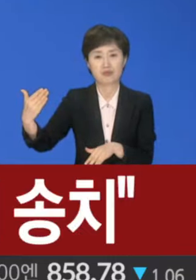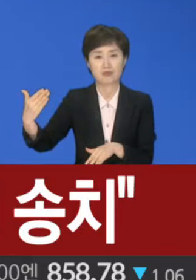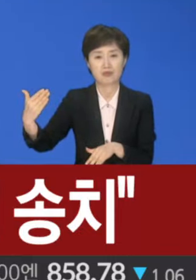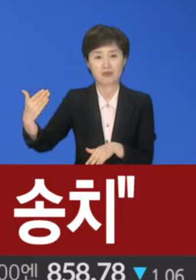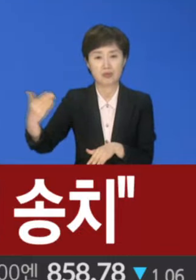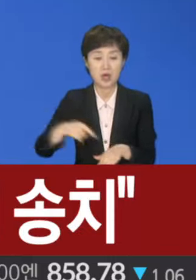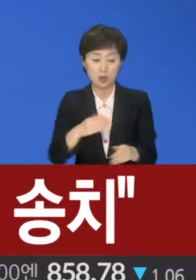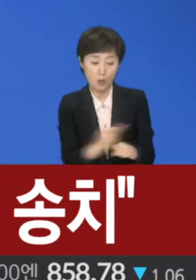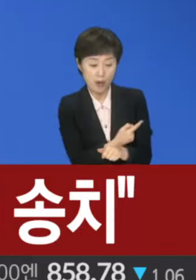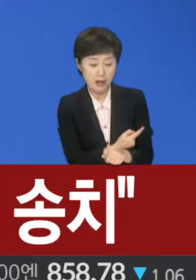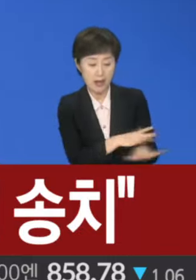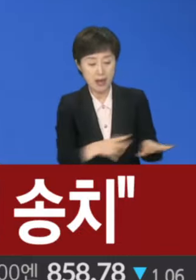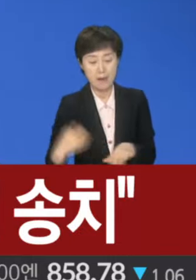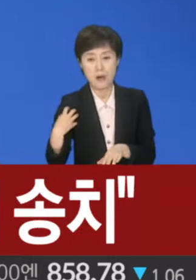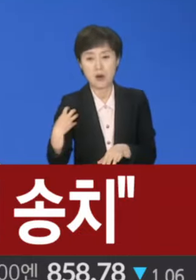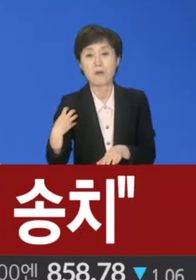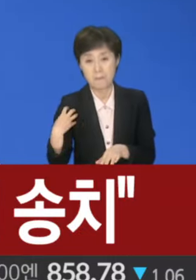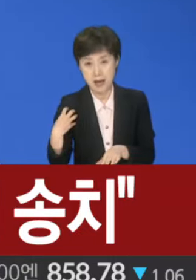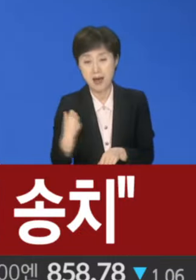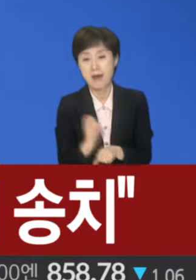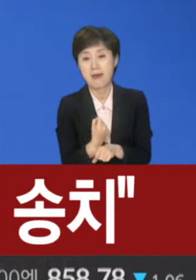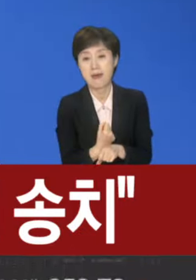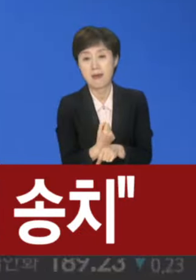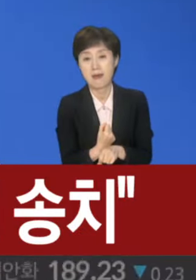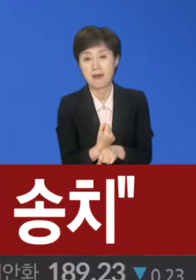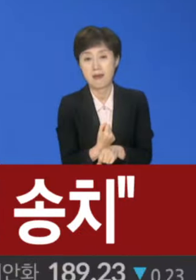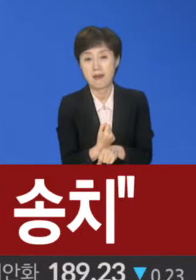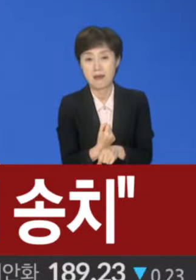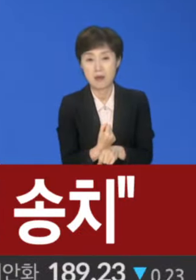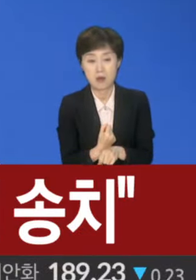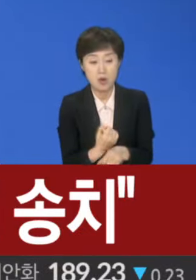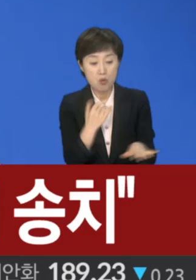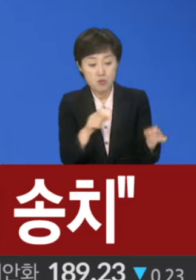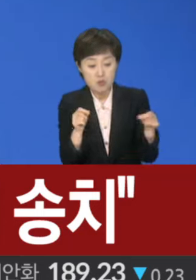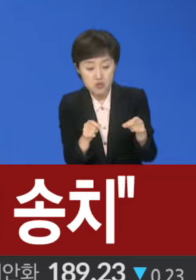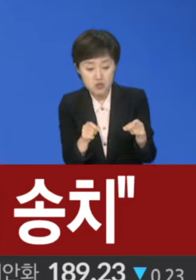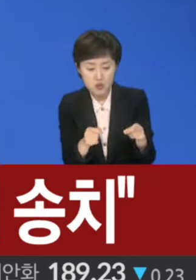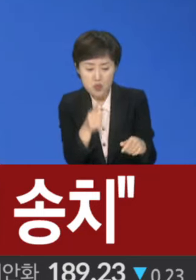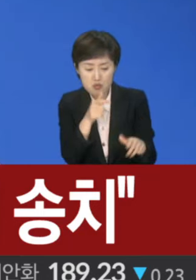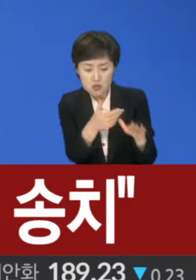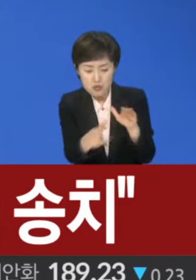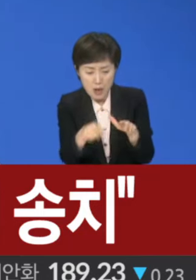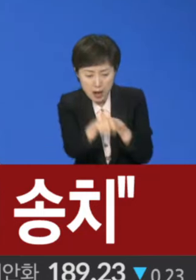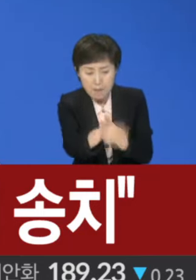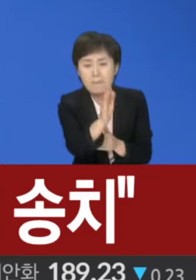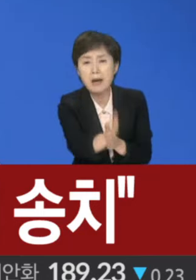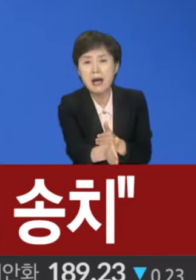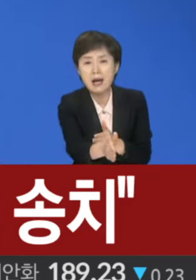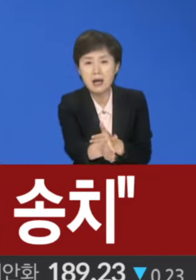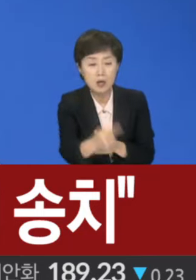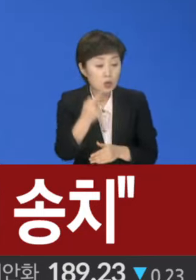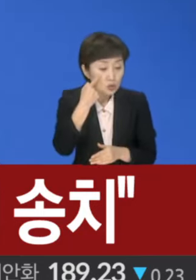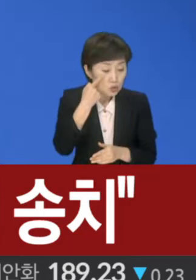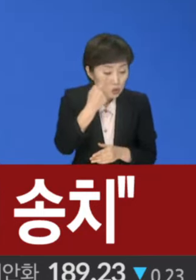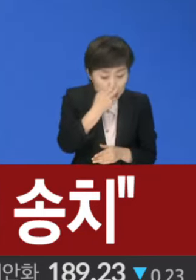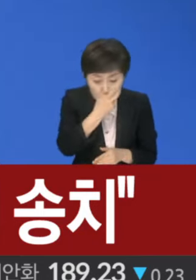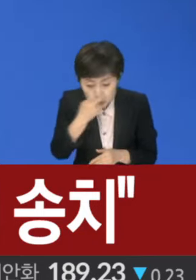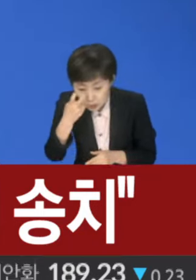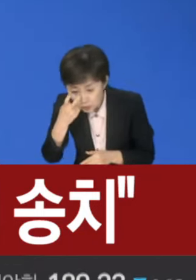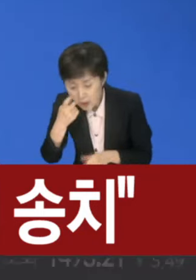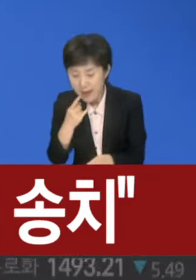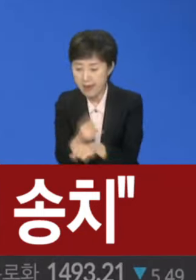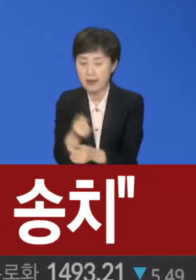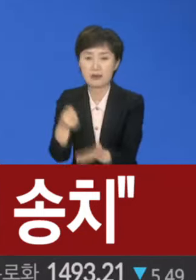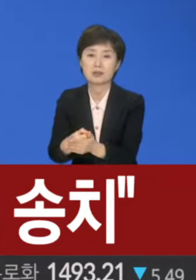수변수색은 해병대에서 각 담당하되 수변수색은 물속에 들어가지 않고 수변에서 육안으로 수색하기로